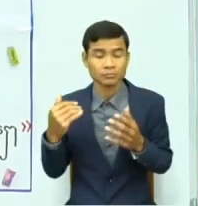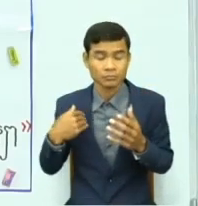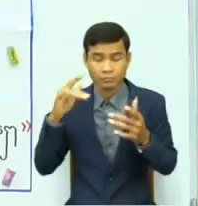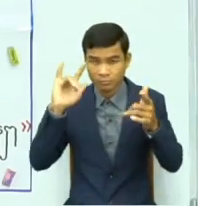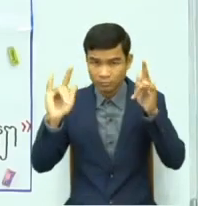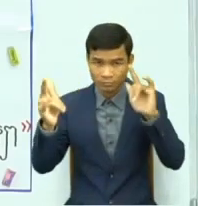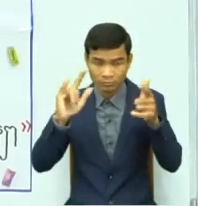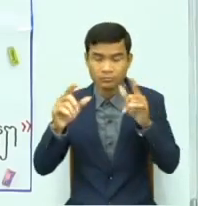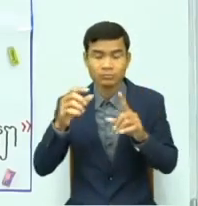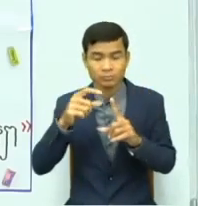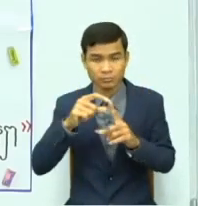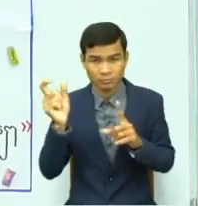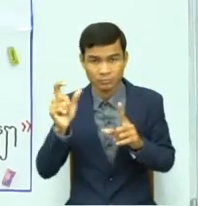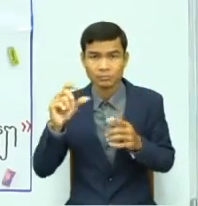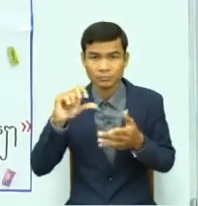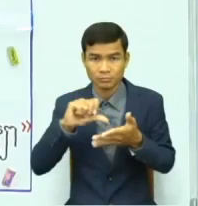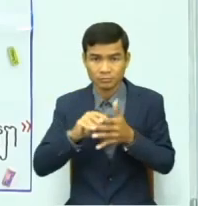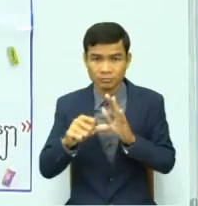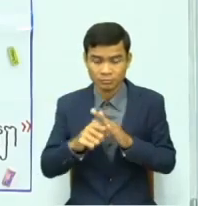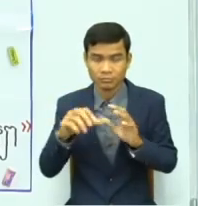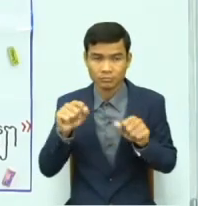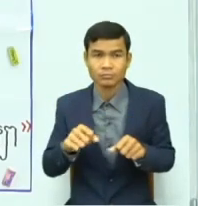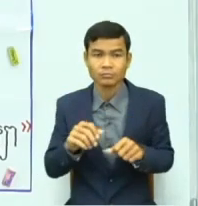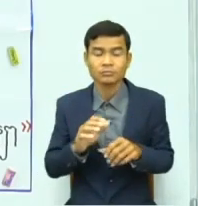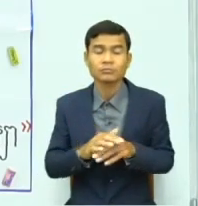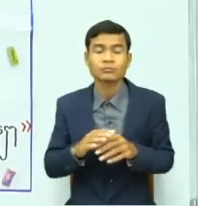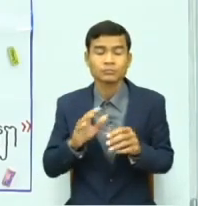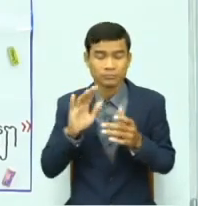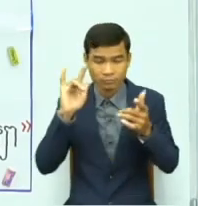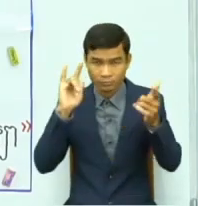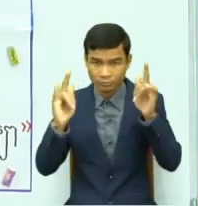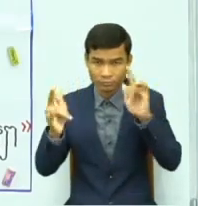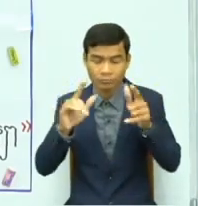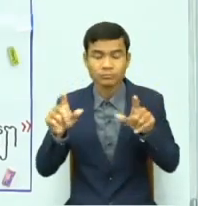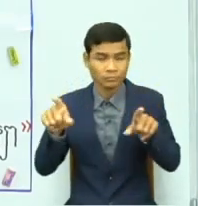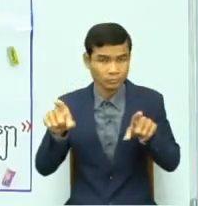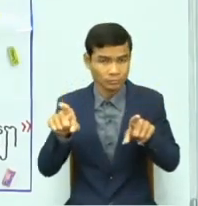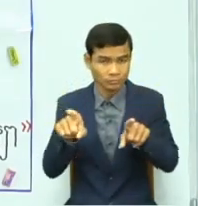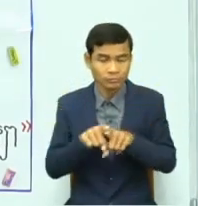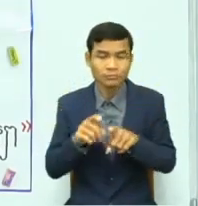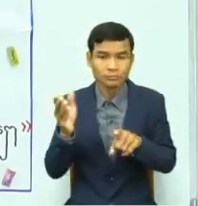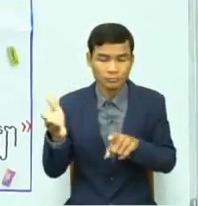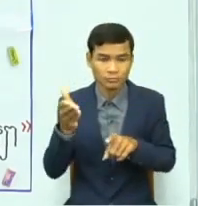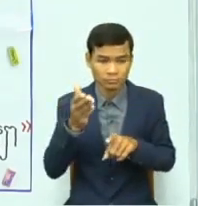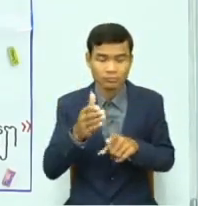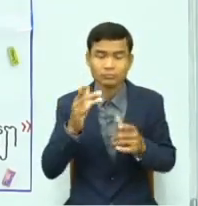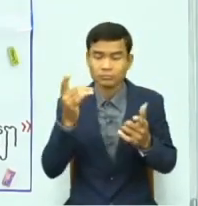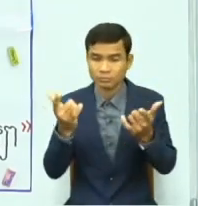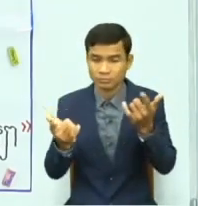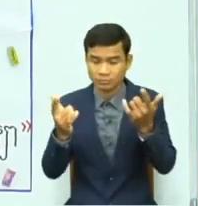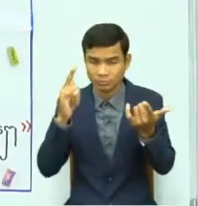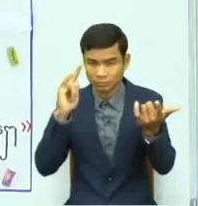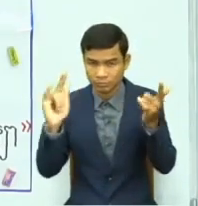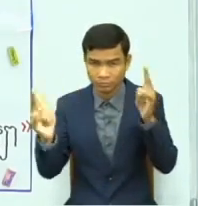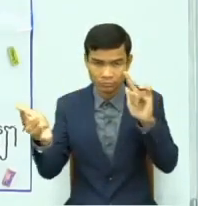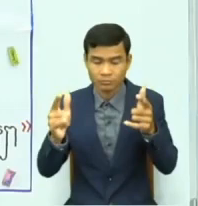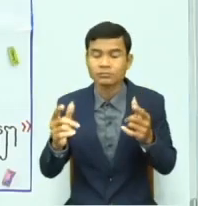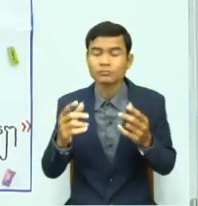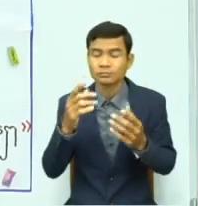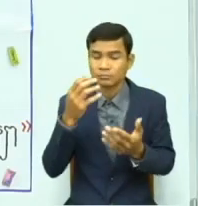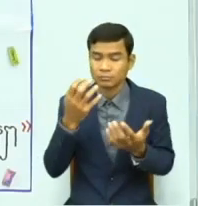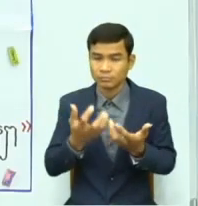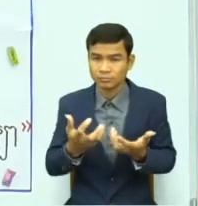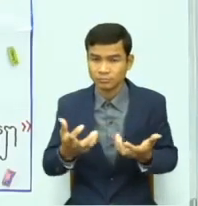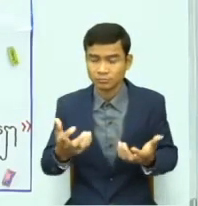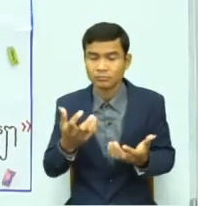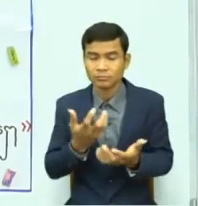bị chứ kệ rìa sắp miên này thả thiệp bỏ đôi priệp thiệp chả ui thôi dừng priệp thiệp bỏ phí nà con dừng